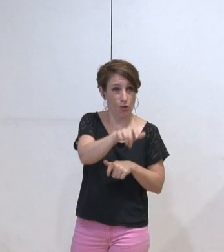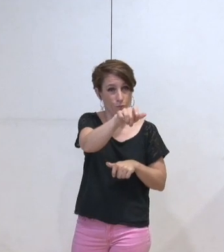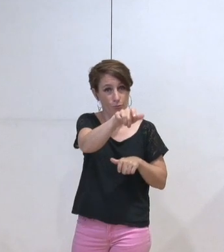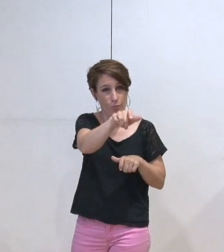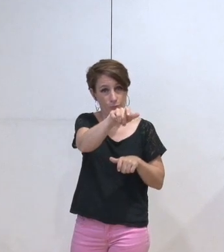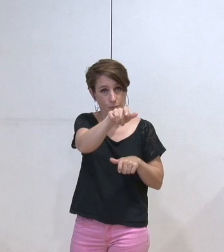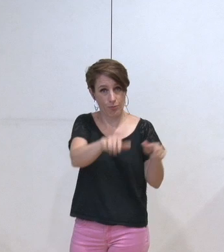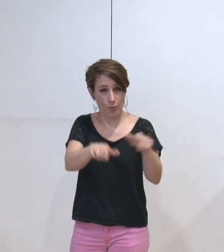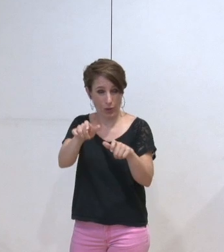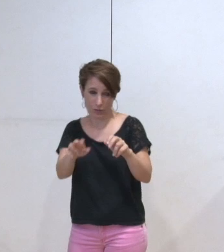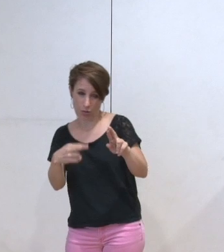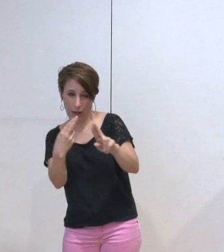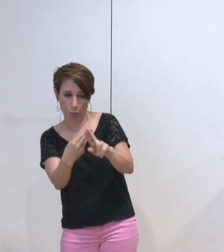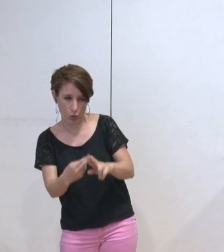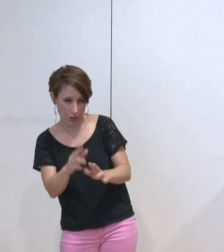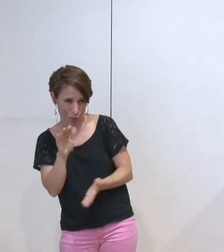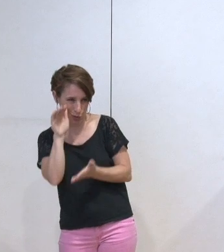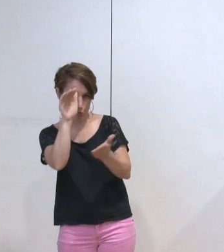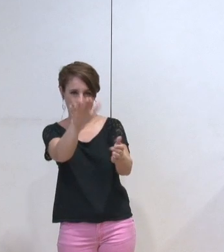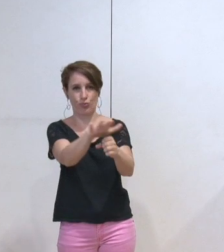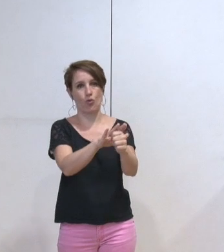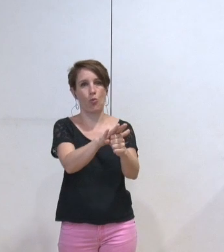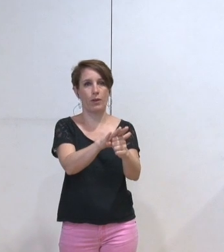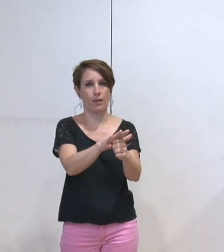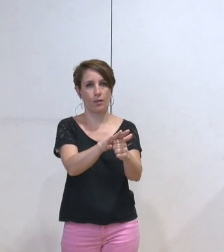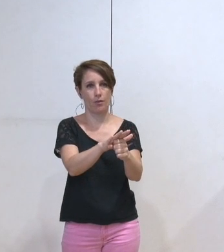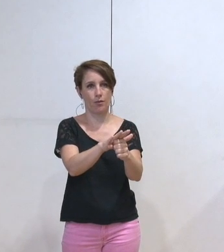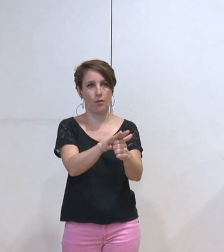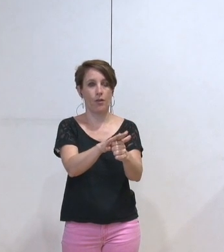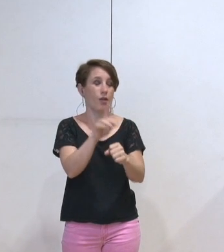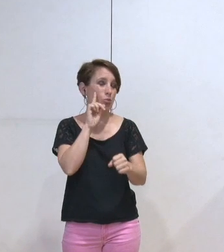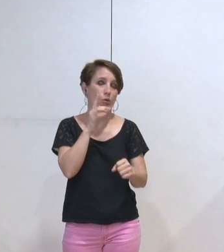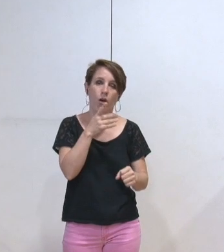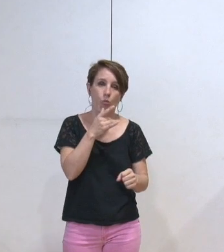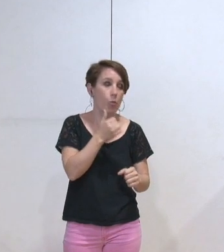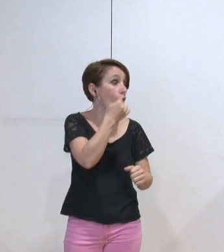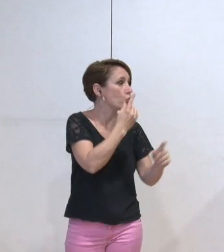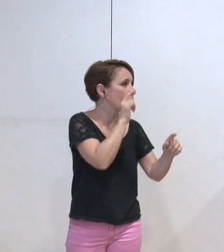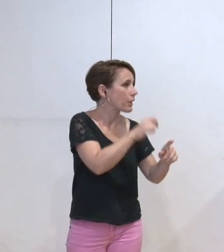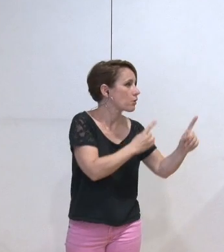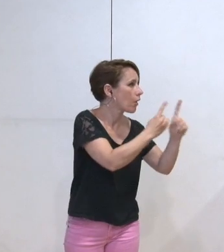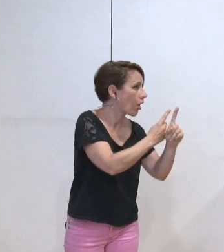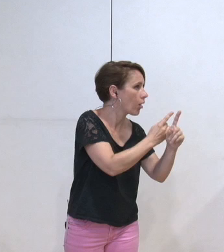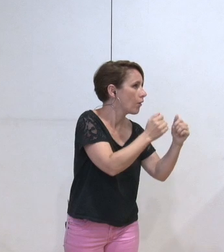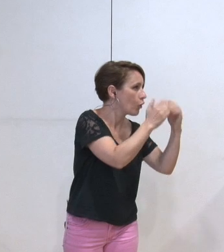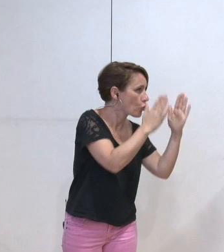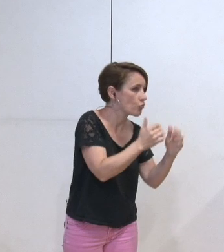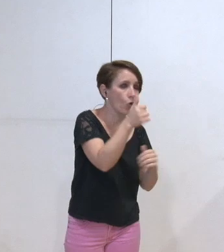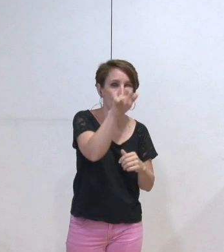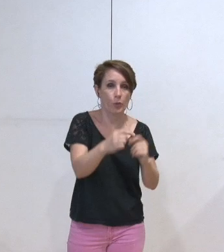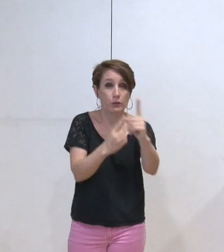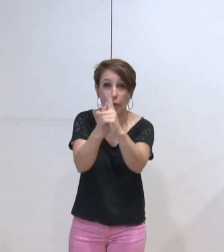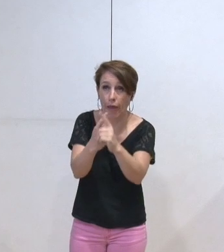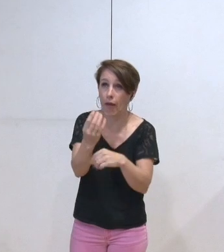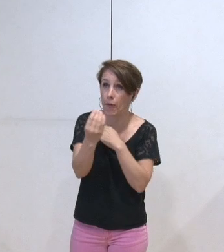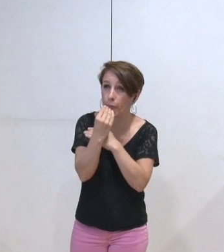le segmentant qui de du lieu d'hébergement qui de la nourriture qui de ses ressources mais bien d'avoir une